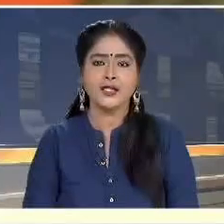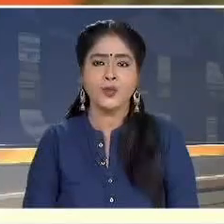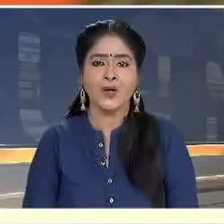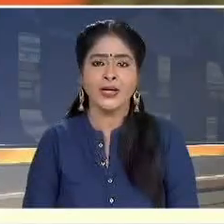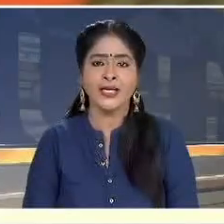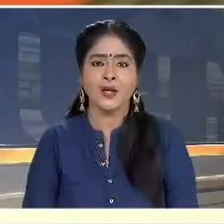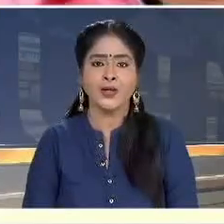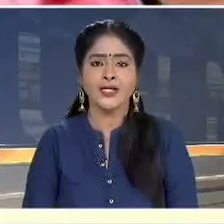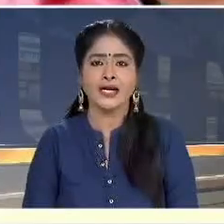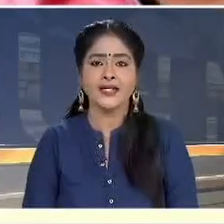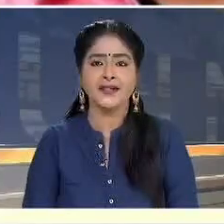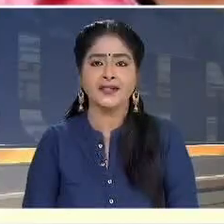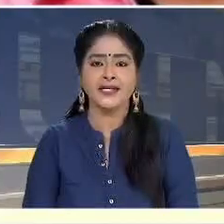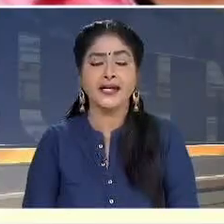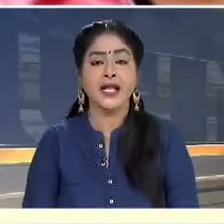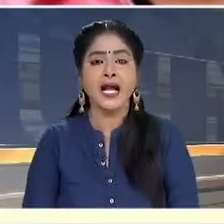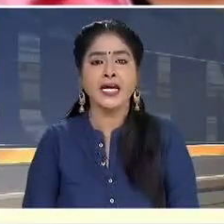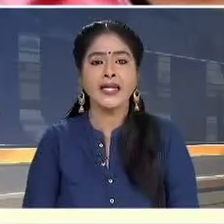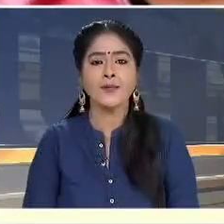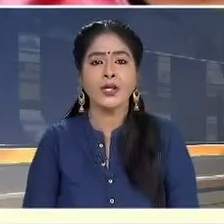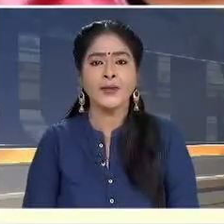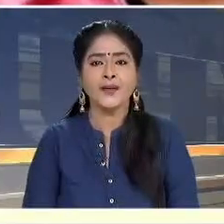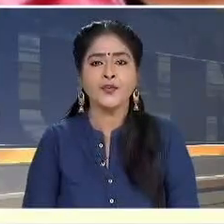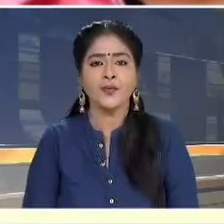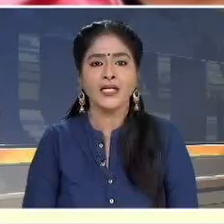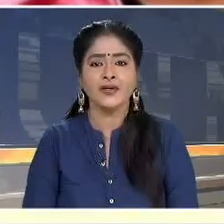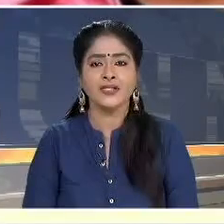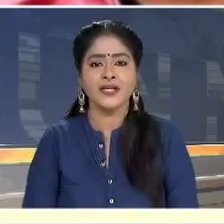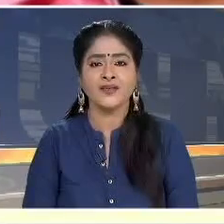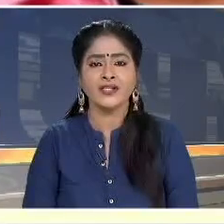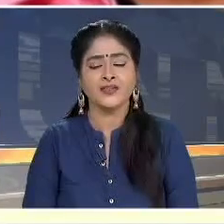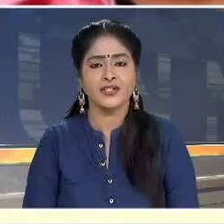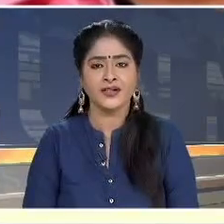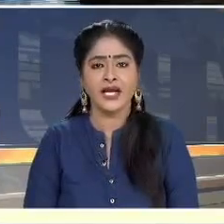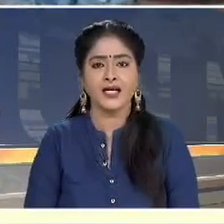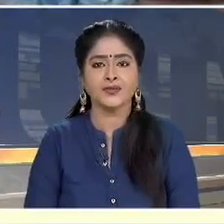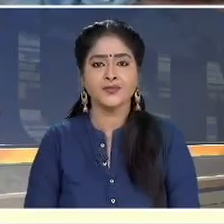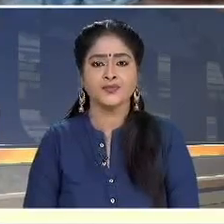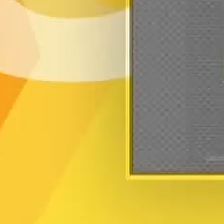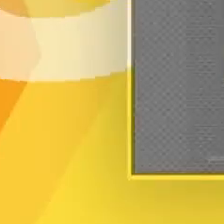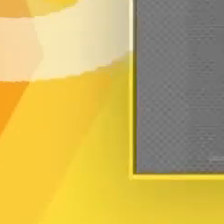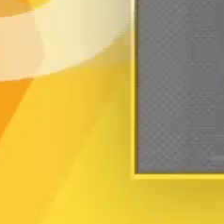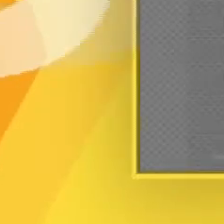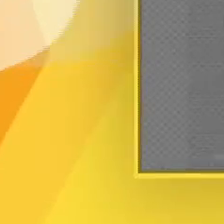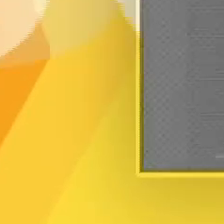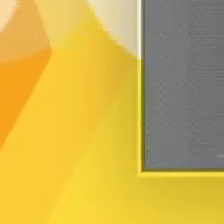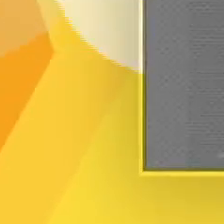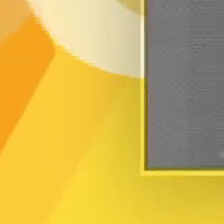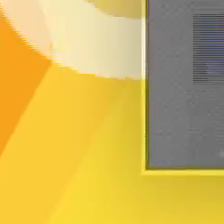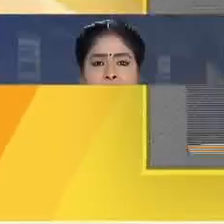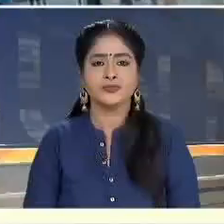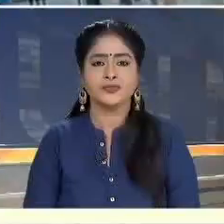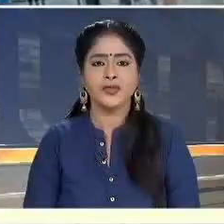சமுத்திரகனி, சசிகுமார் உள்ளிட்ட இயக்குநர்கள் கண்டித்திருந்த நிலையில் அறிக்கை மூலம் மனப்பூர்வமான வருத்தத்தை அவர் தெரிவித்திருக்கிறார்.